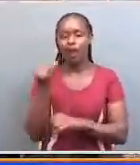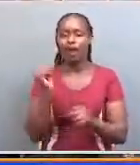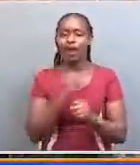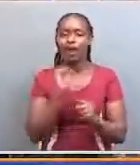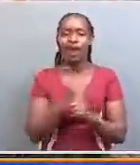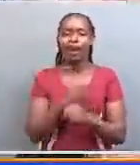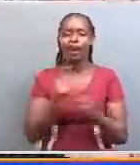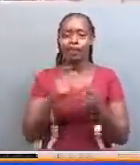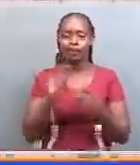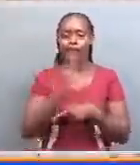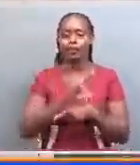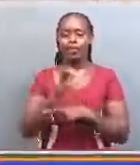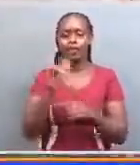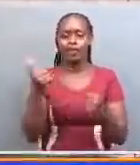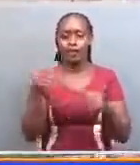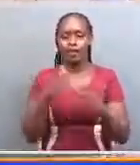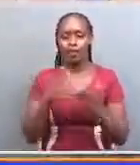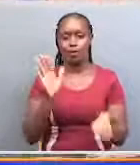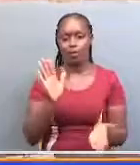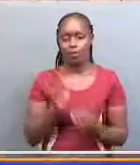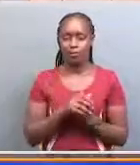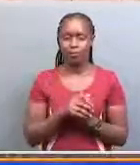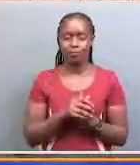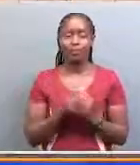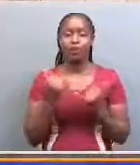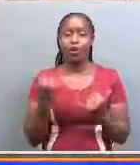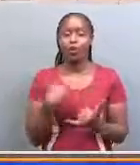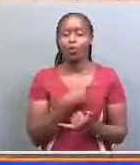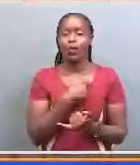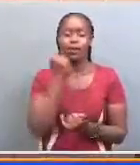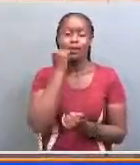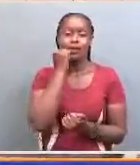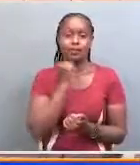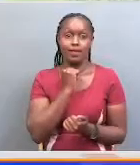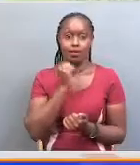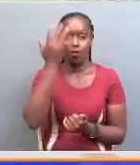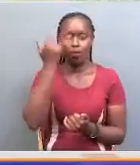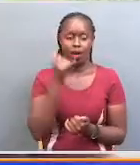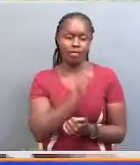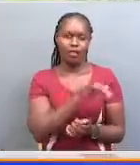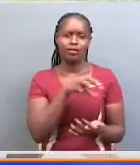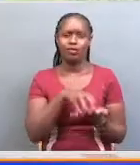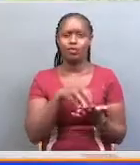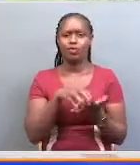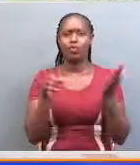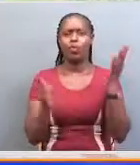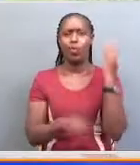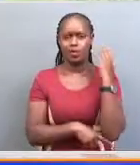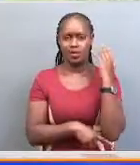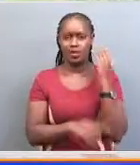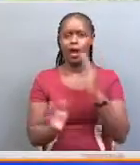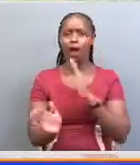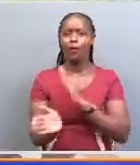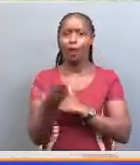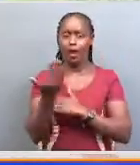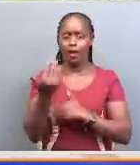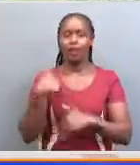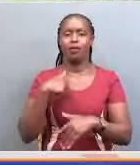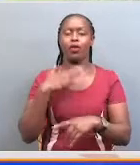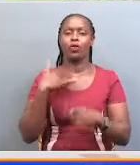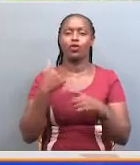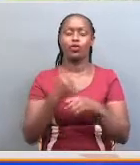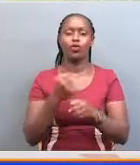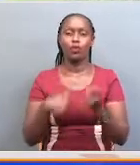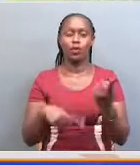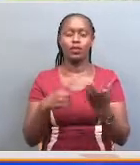Tumehusunika sana kwa sababu ya tukio hilo ambayo ni mbaya. Mimi mwenyewe leo asubuhi nilikuwa nataka nipeleke ng'ombe